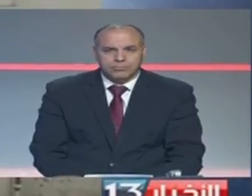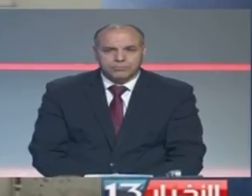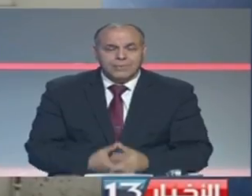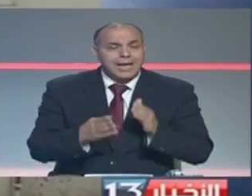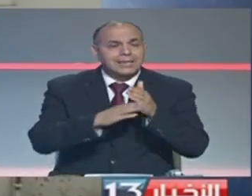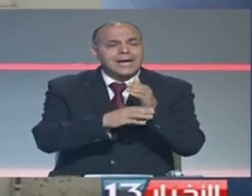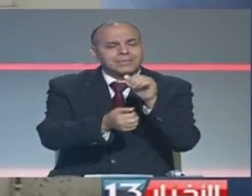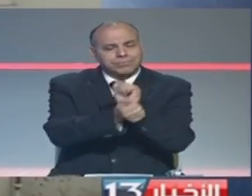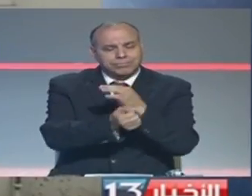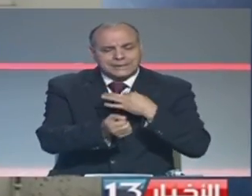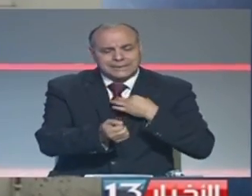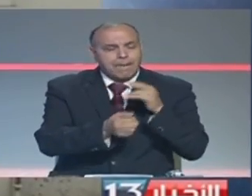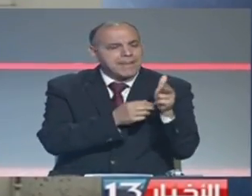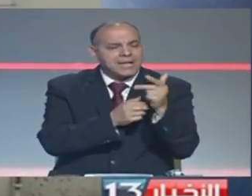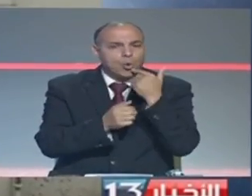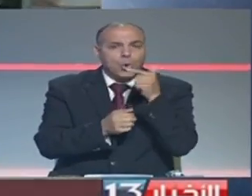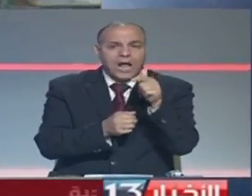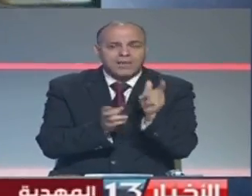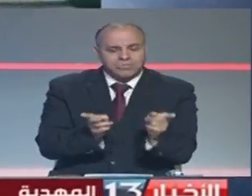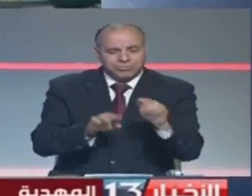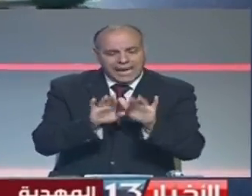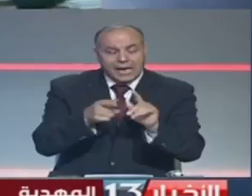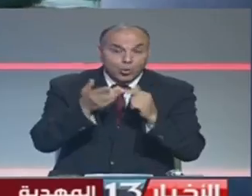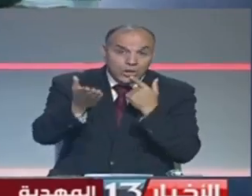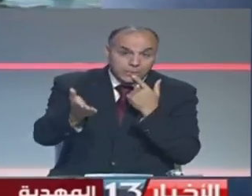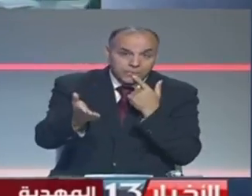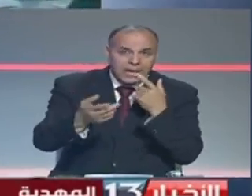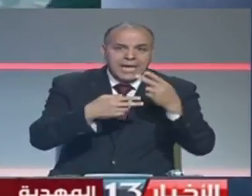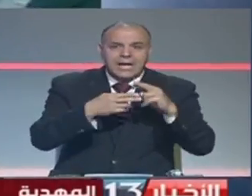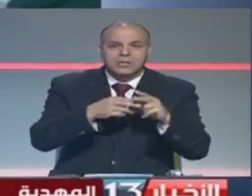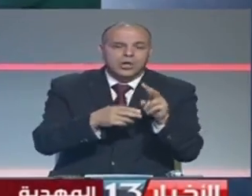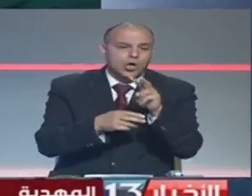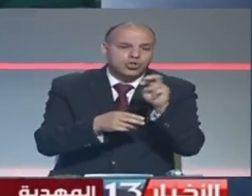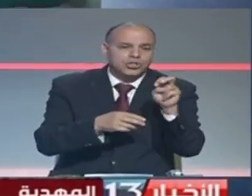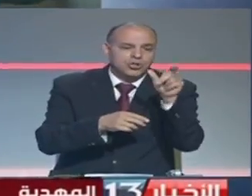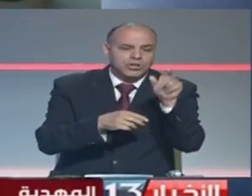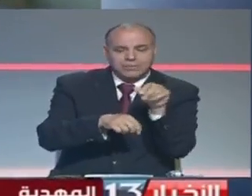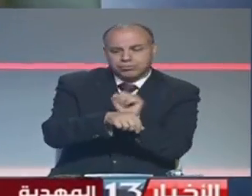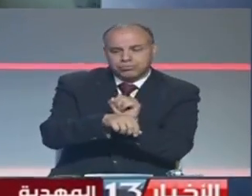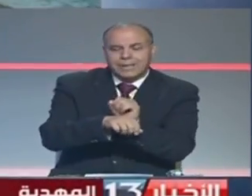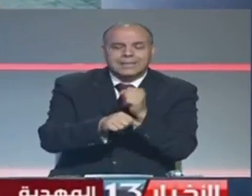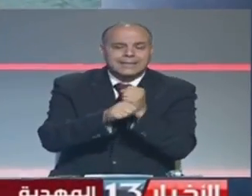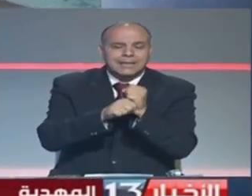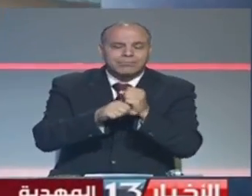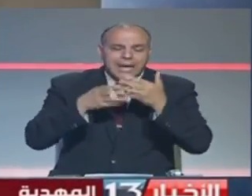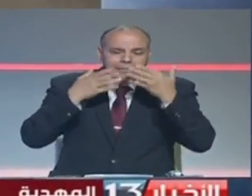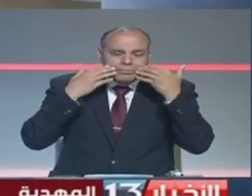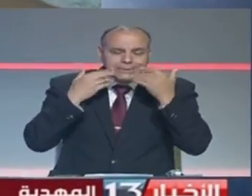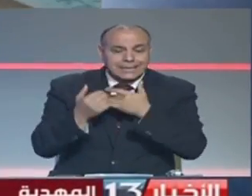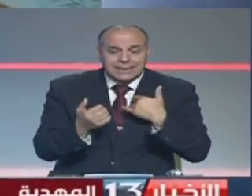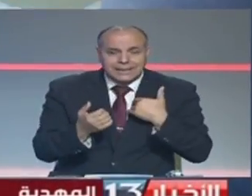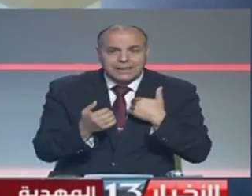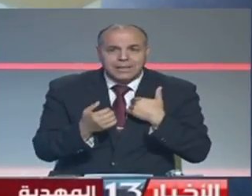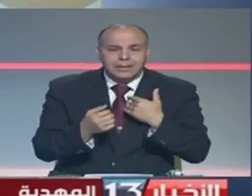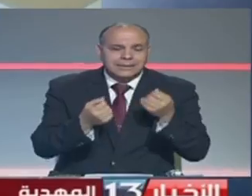داخل السجن المدني بالمهدية وتحديدا في هذه الورشة للخياطة، يعكف أكثر من 20 سجينا على صناعة كمامات صحية